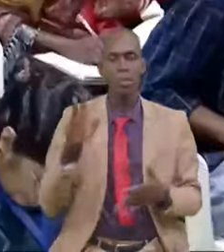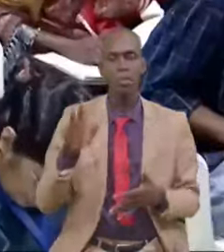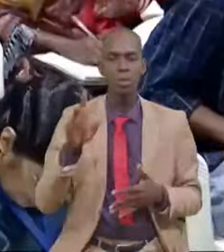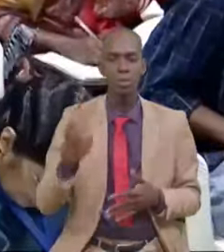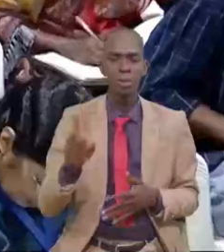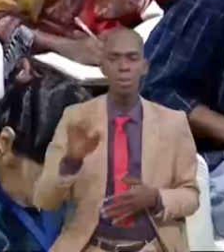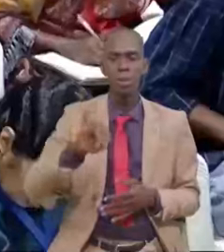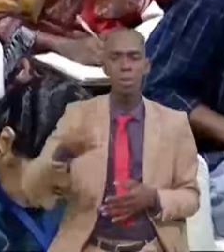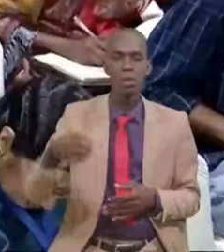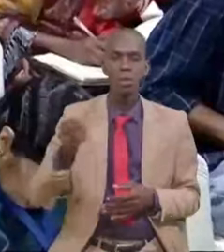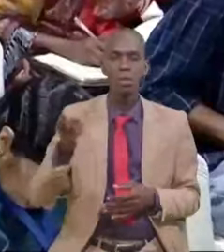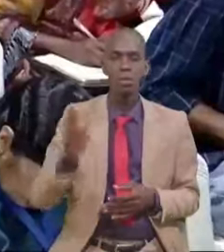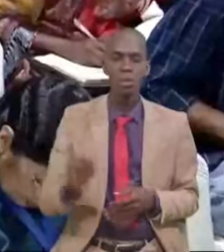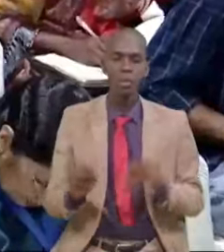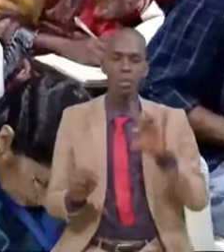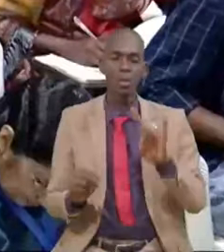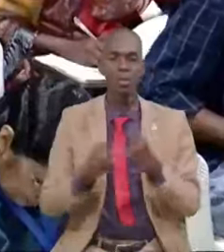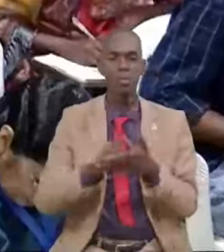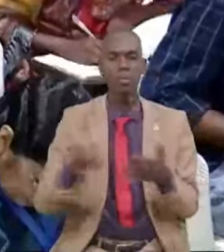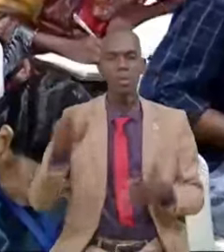31. Jean 8,